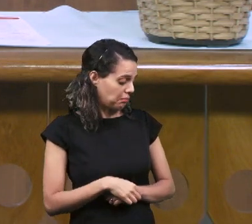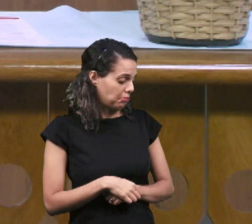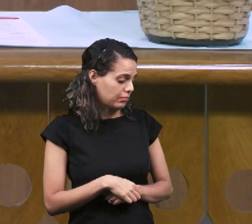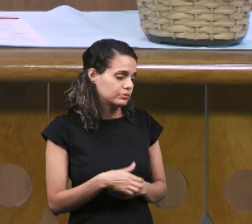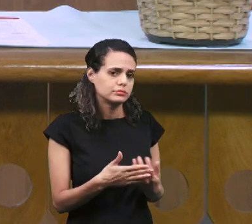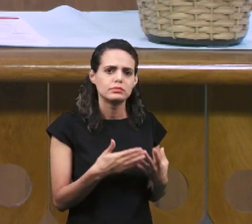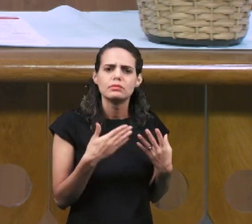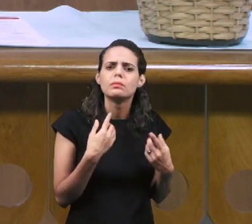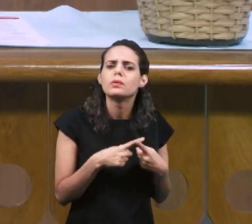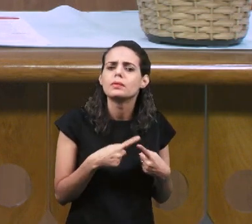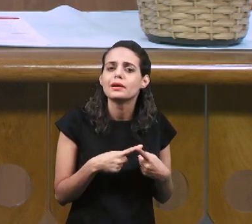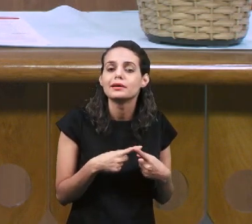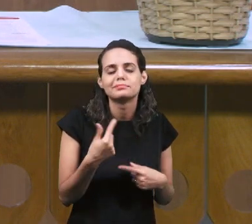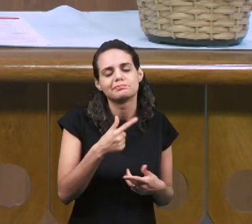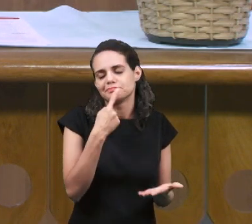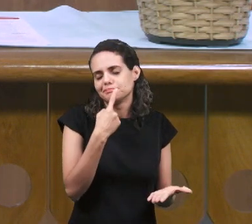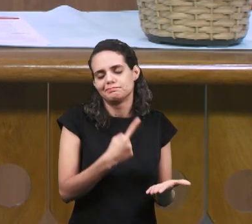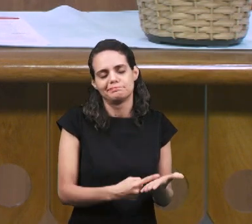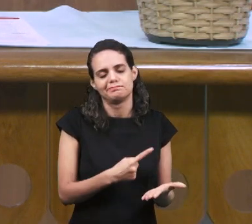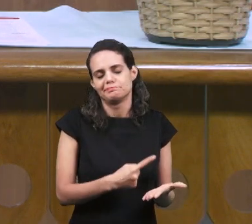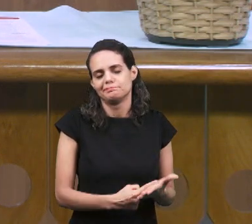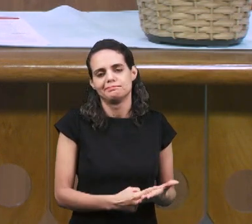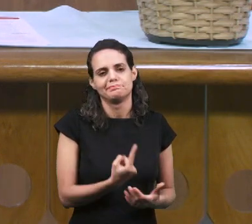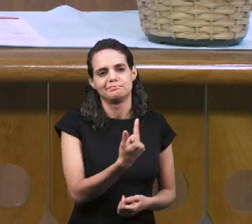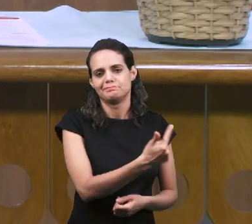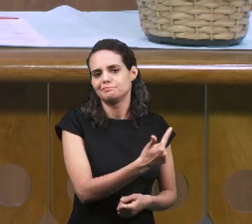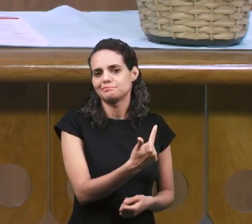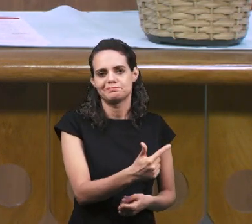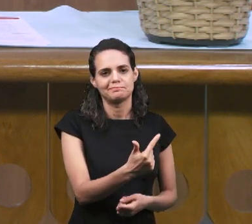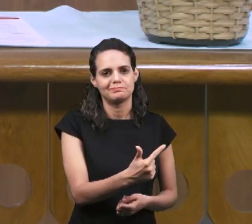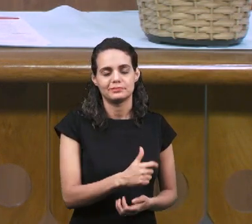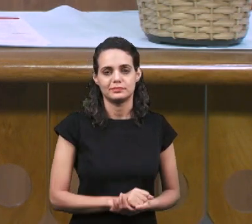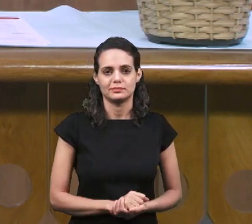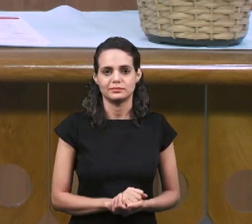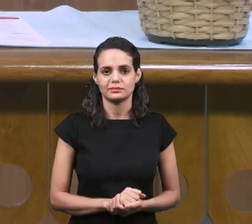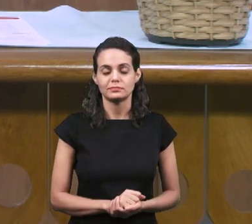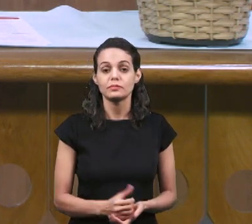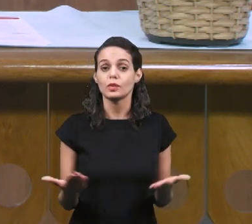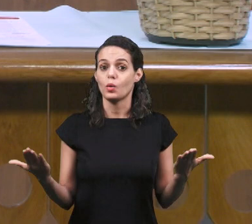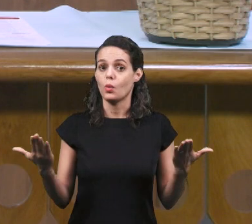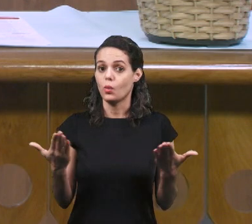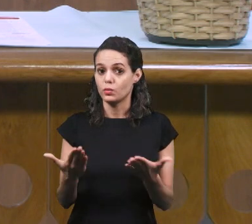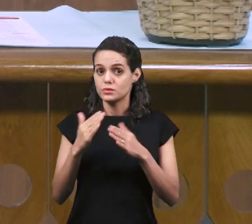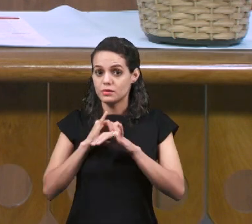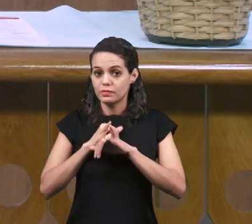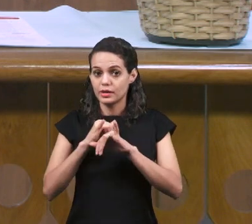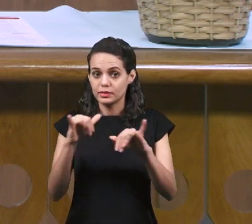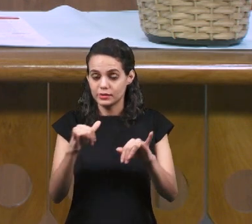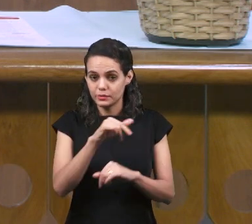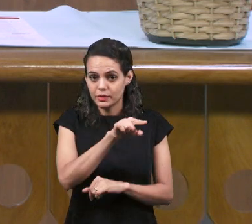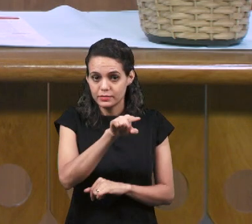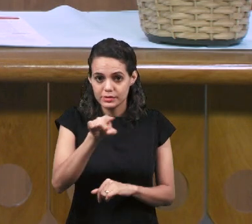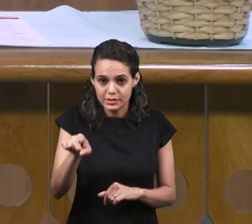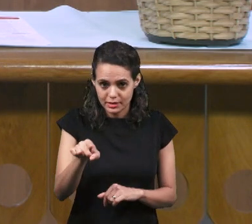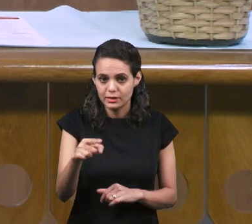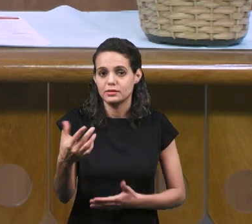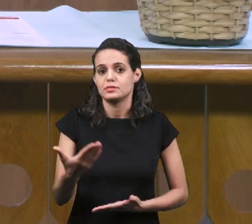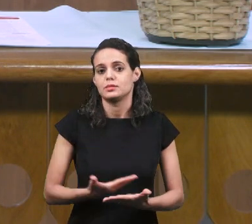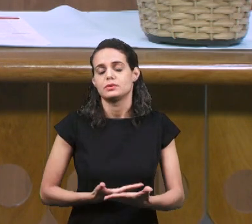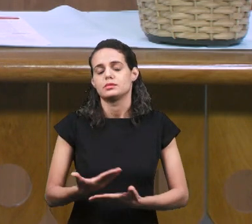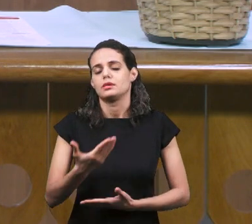Ce que nous apportons, nos frères et sœurs, notre désir, c'est que vous puissiez comprendre par